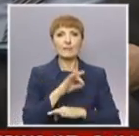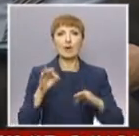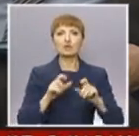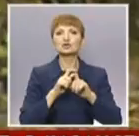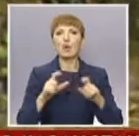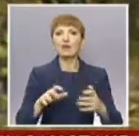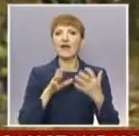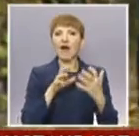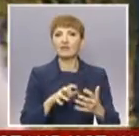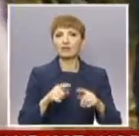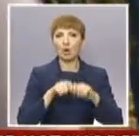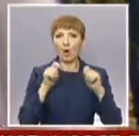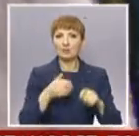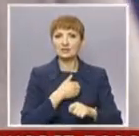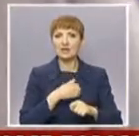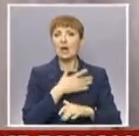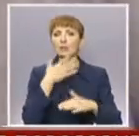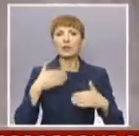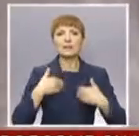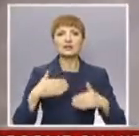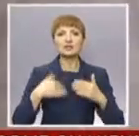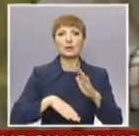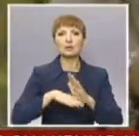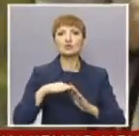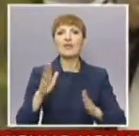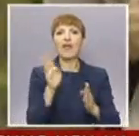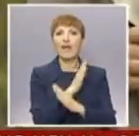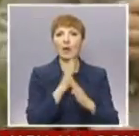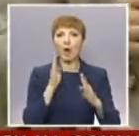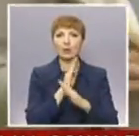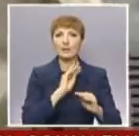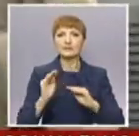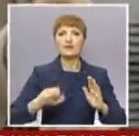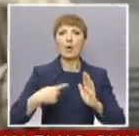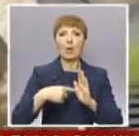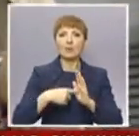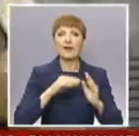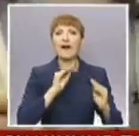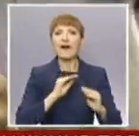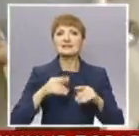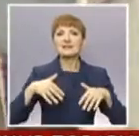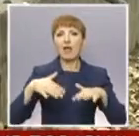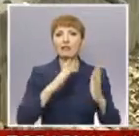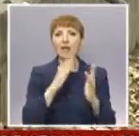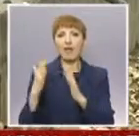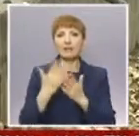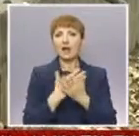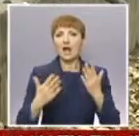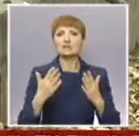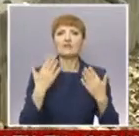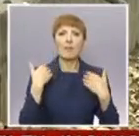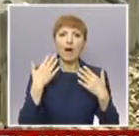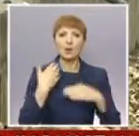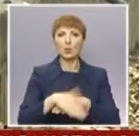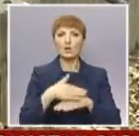«Школьный автобус». Внесено много предложений по улучшению экологии, благоустройства города, озеленению улиц, парков, скверов и даже